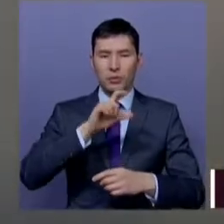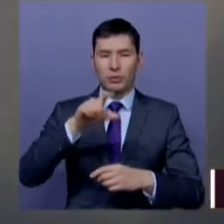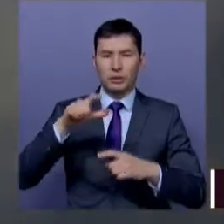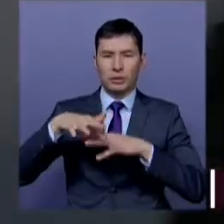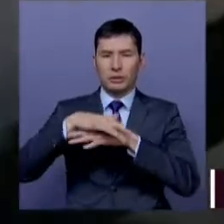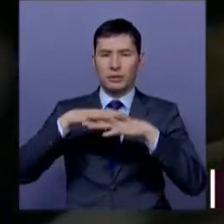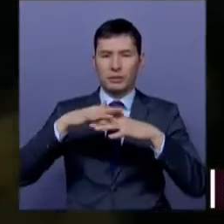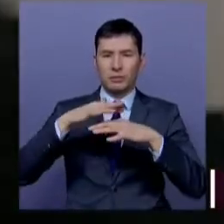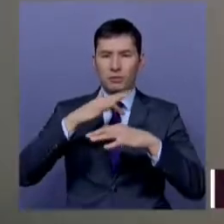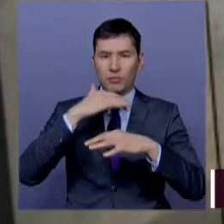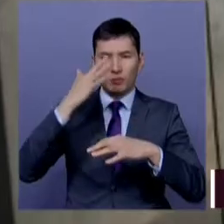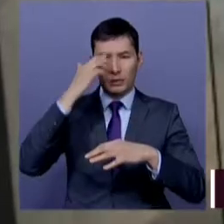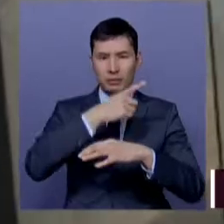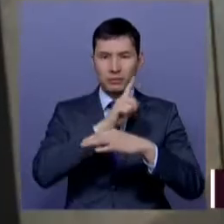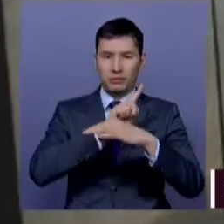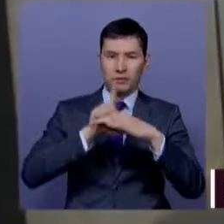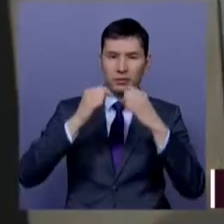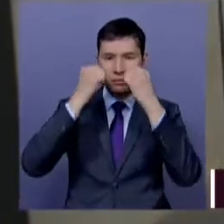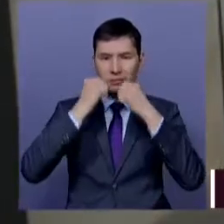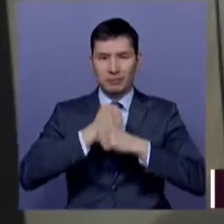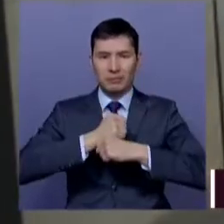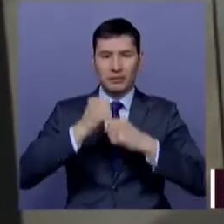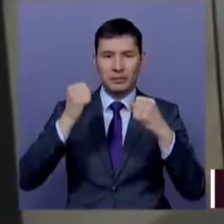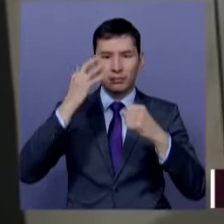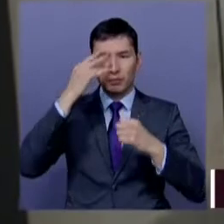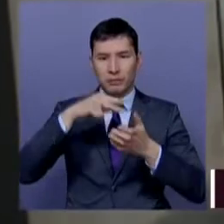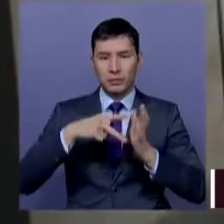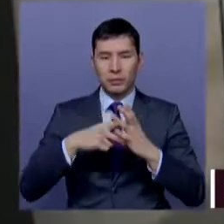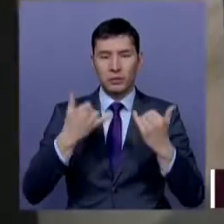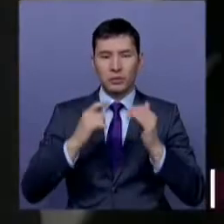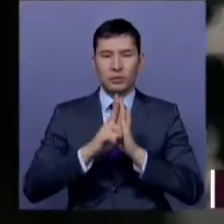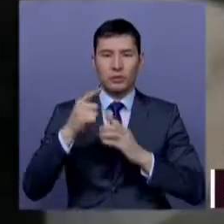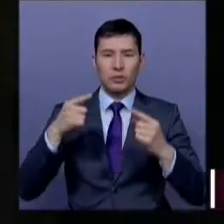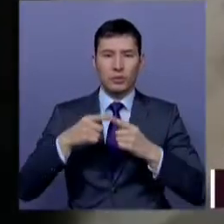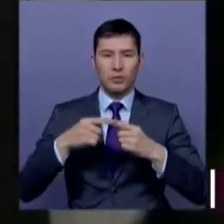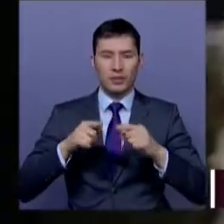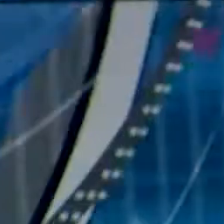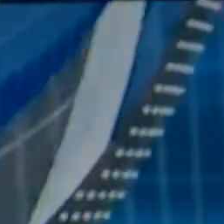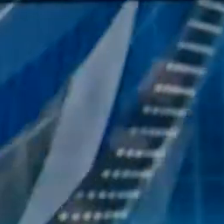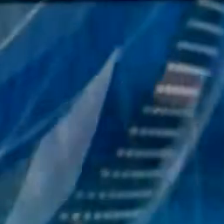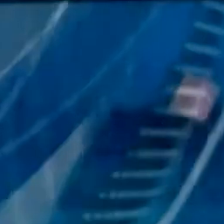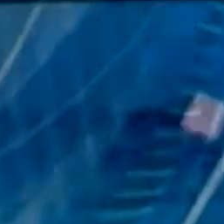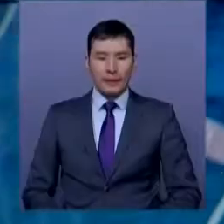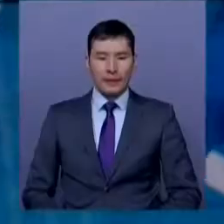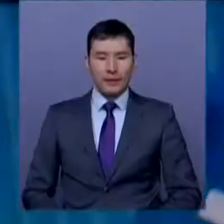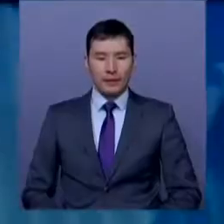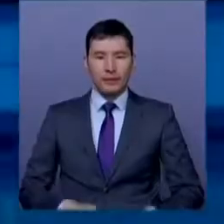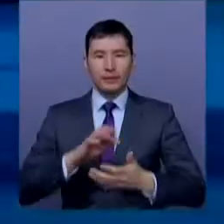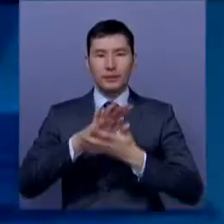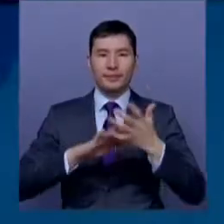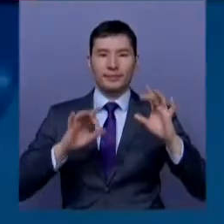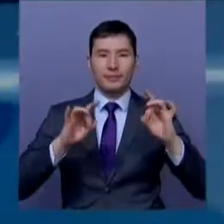шоғырланған орындарда террористік актілер дайындаған. Қазір тергеу амалдары жалғасып жатыр. Жалғастырамыз.